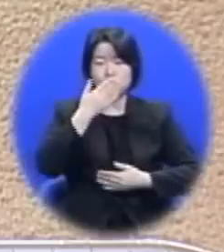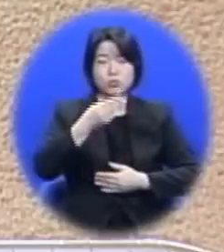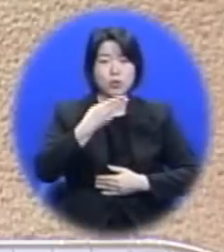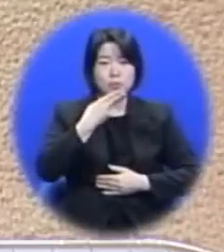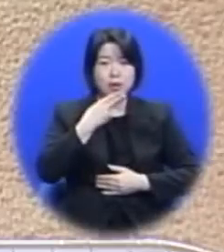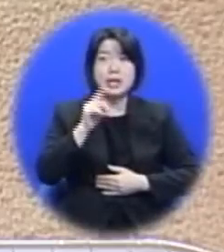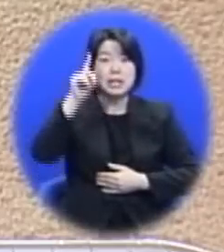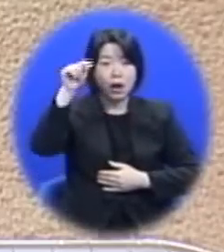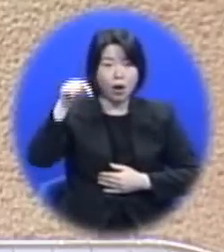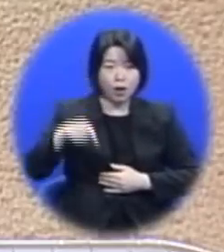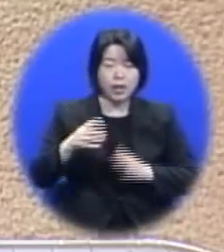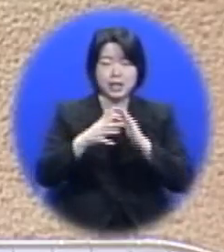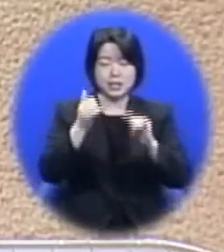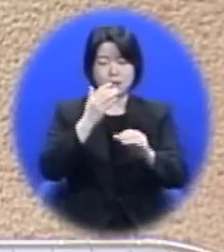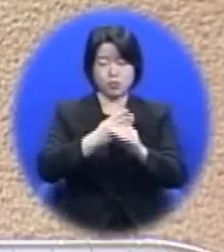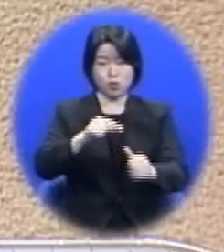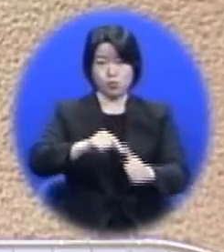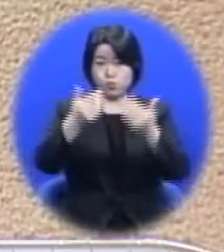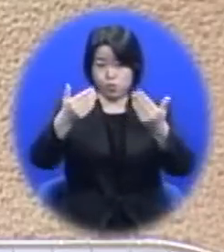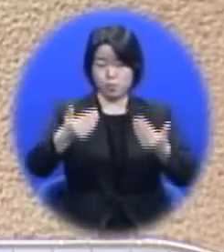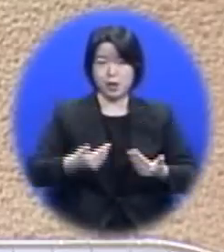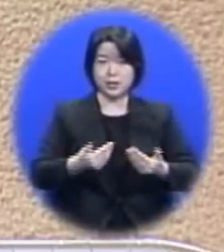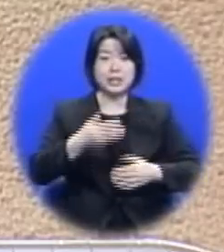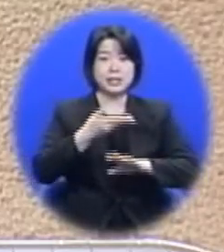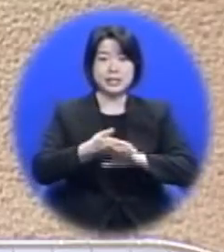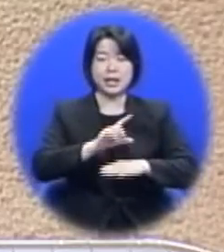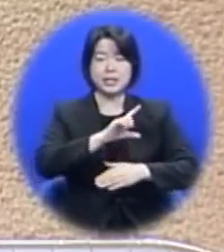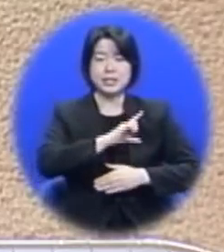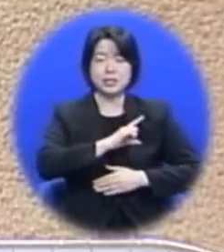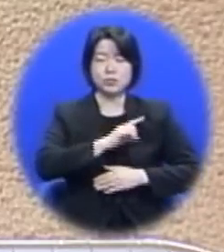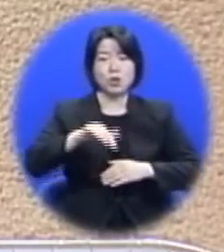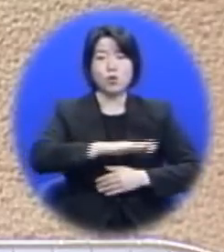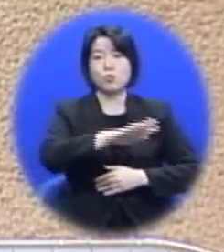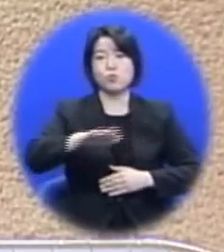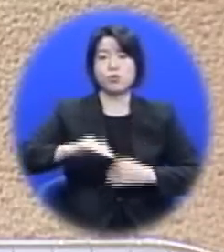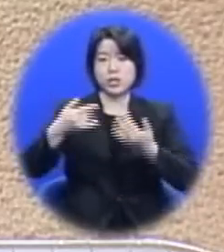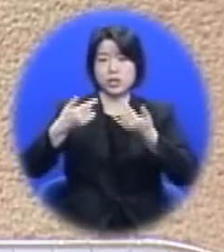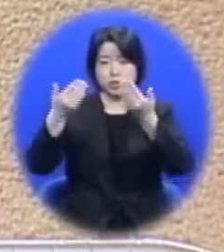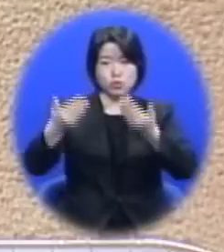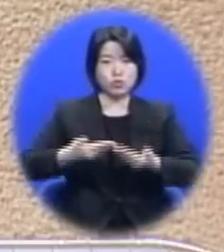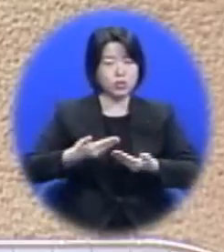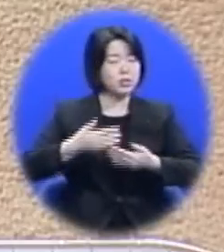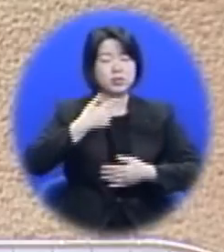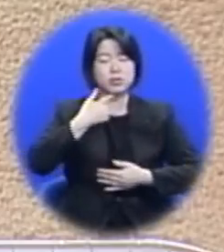중에 구원을 받을 만한 다른 이름을 우리에게 주신 일이 없음이라 하였더라.